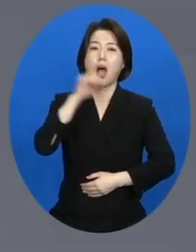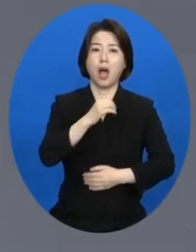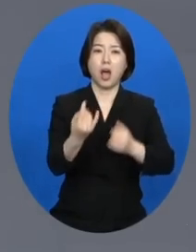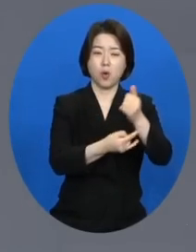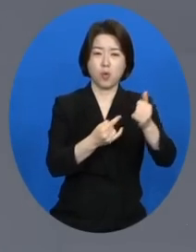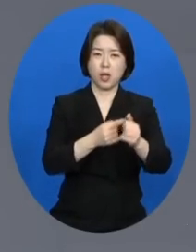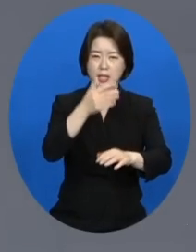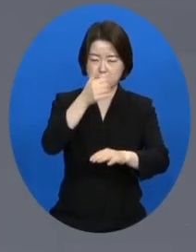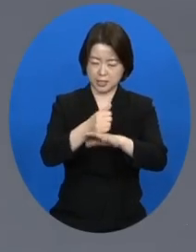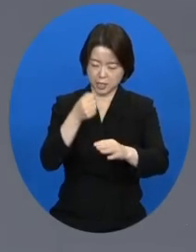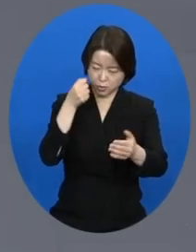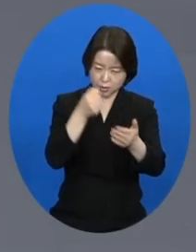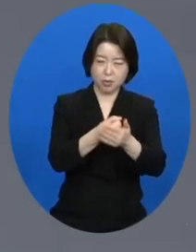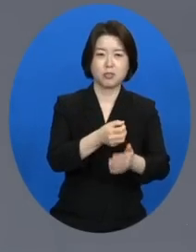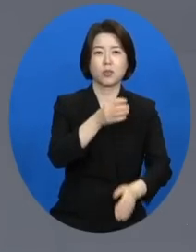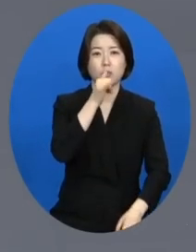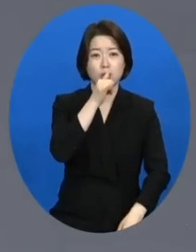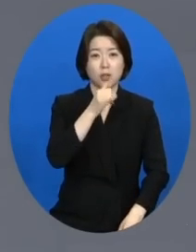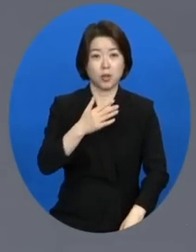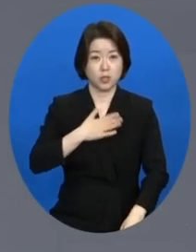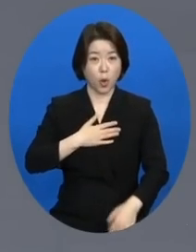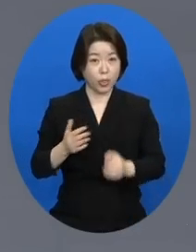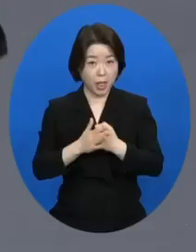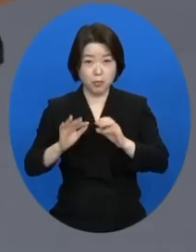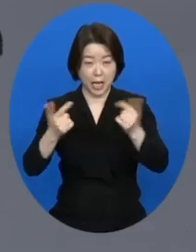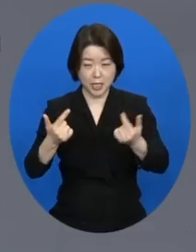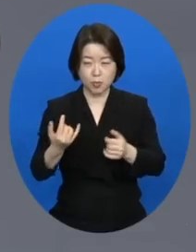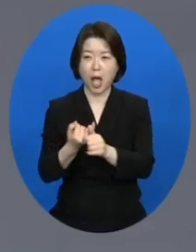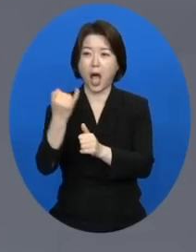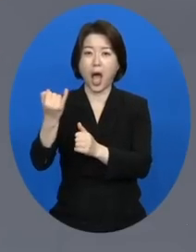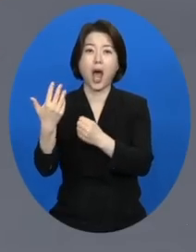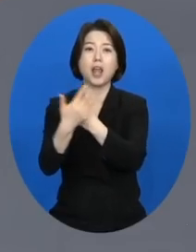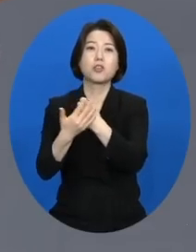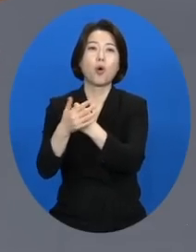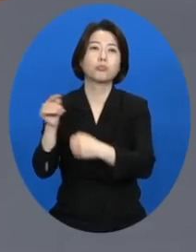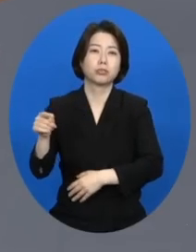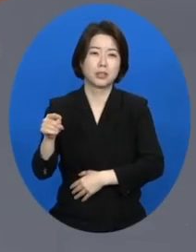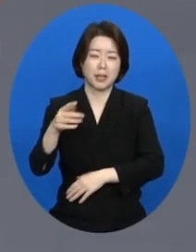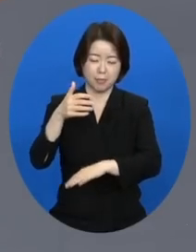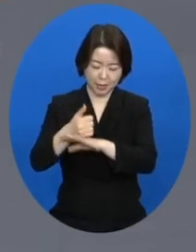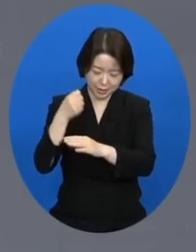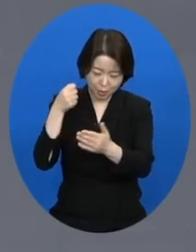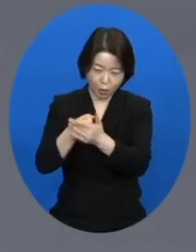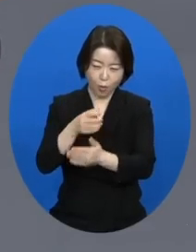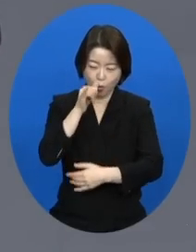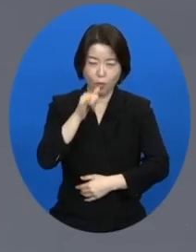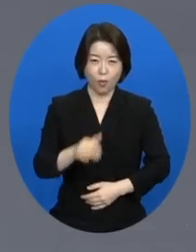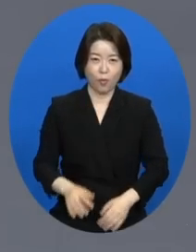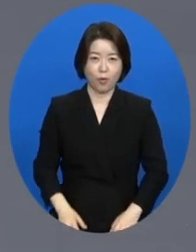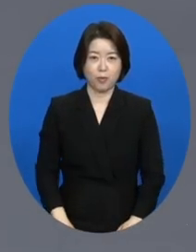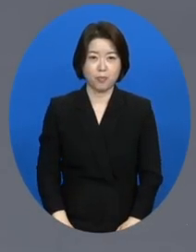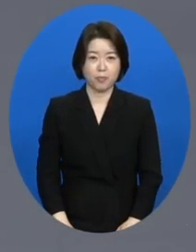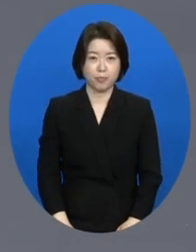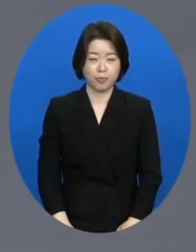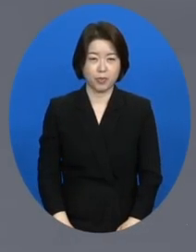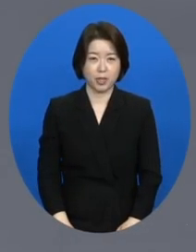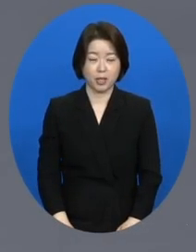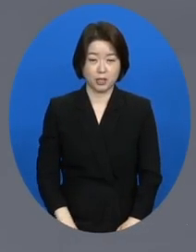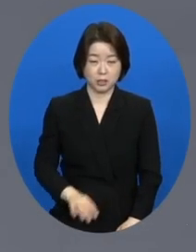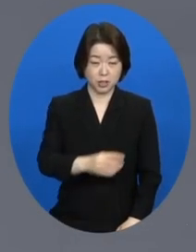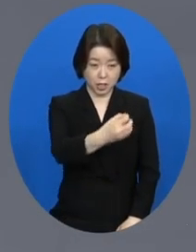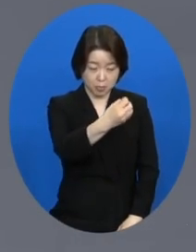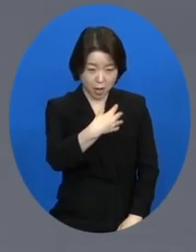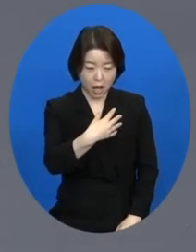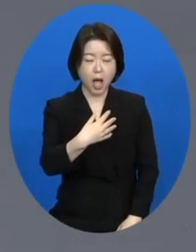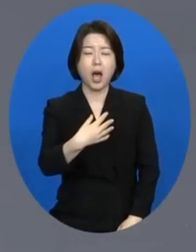최종 결정을 내렸대요. 저 때문이 아니고 아내 때문에 결정을 내리셨대요. 제가 그 얘기를 들으면서